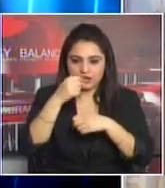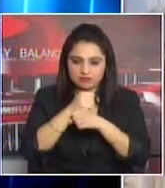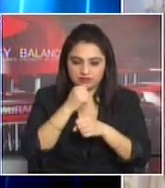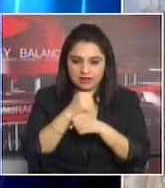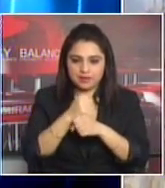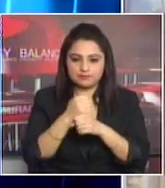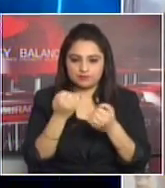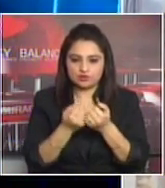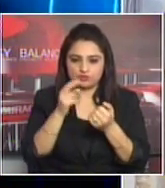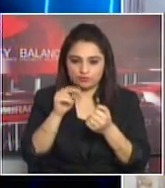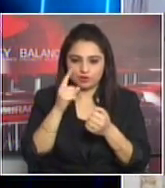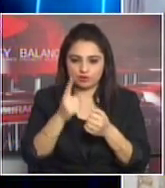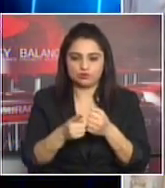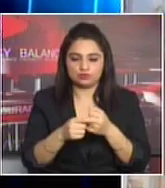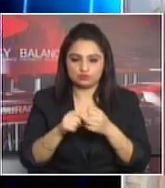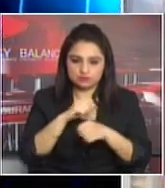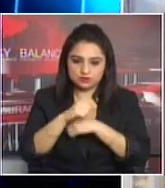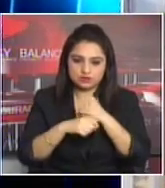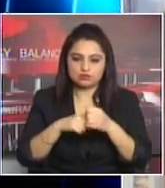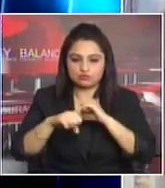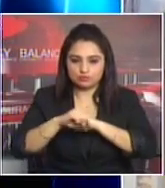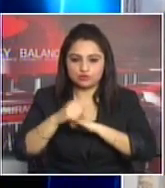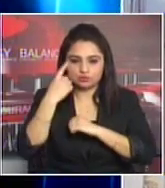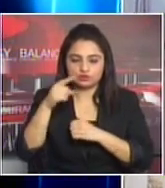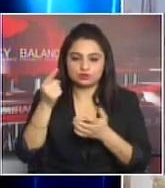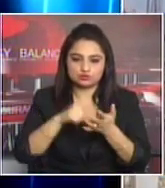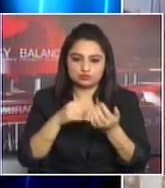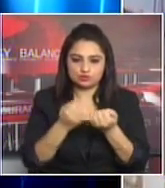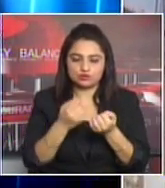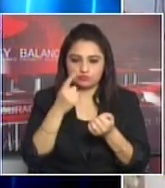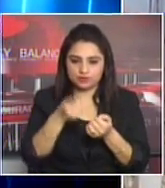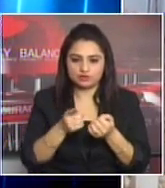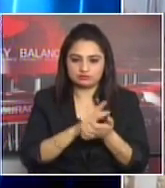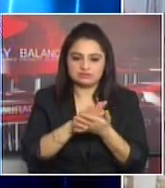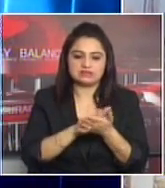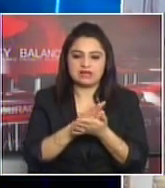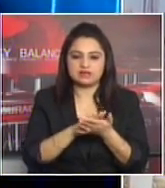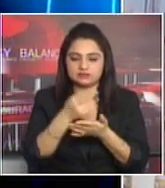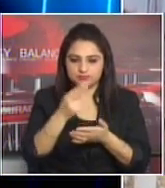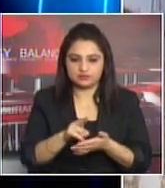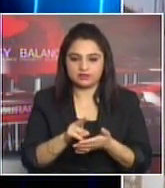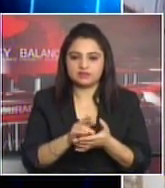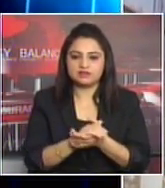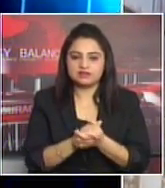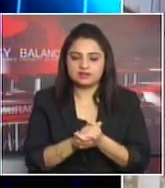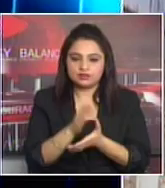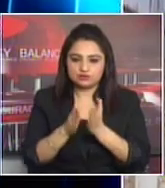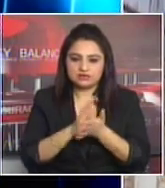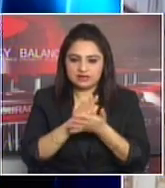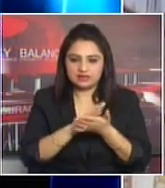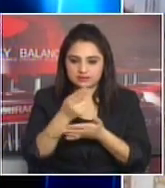अस्ति साउन भदौदेखि सुरु हुनुपर्ने हो। अब शान्ति मन्त्रालय खारेज भयो, शान्ति मन्त्रालय अन्तर्गतका सबै